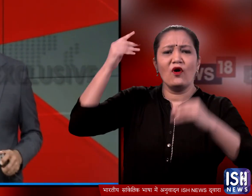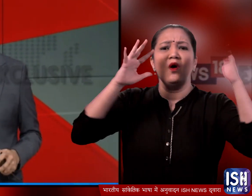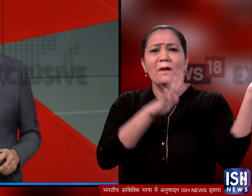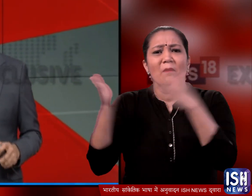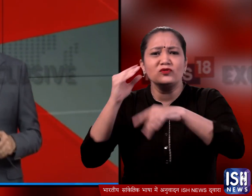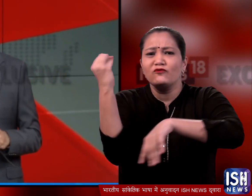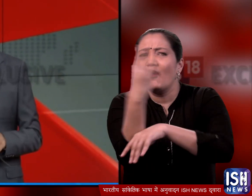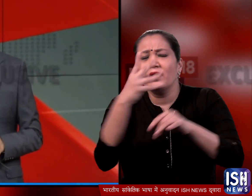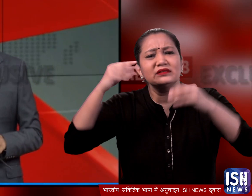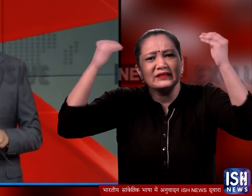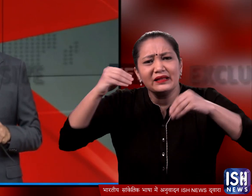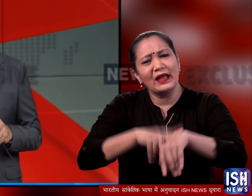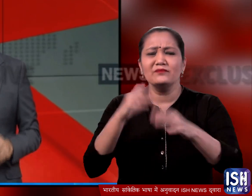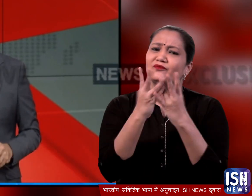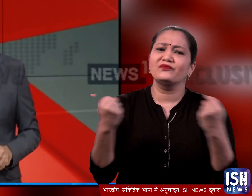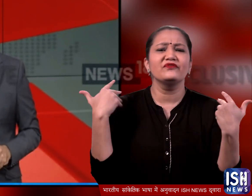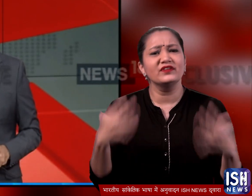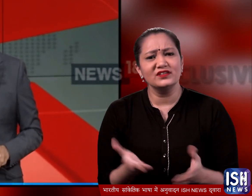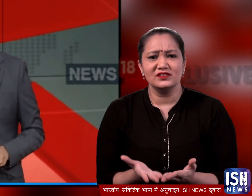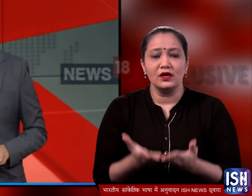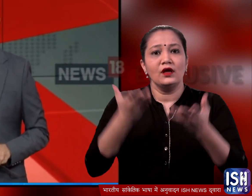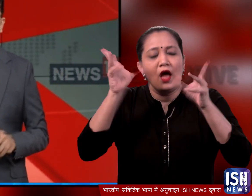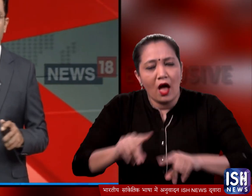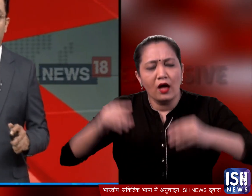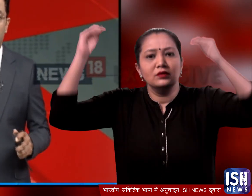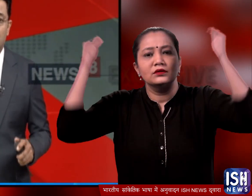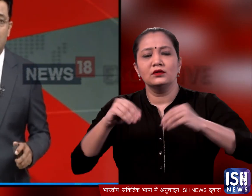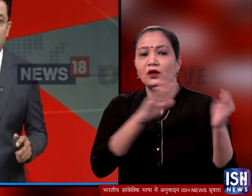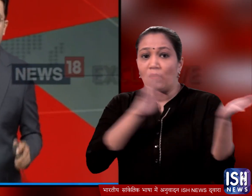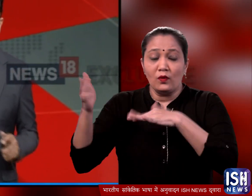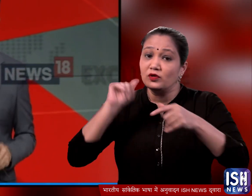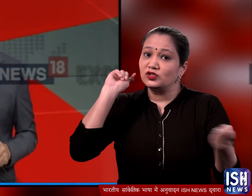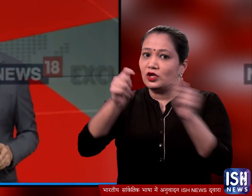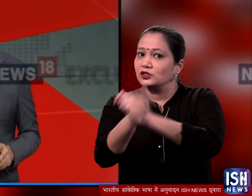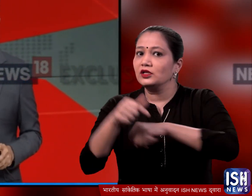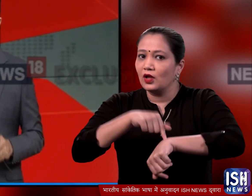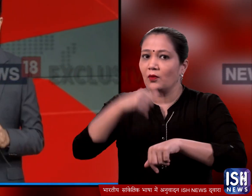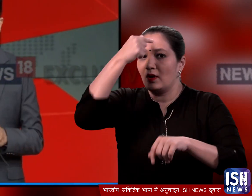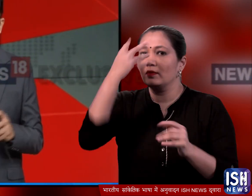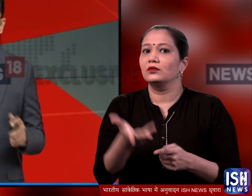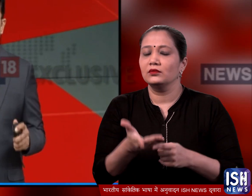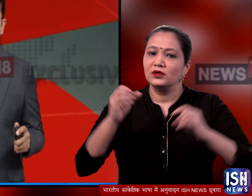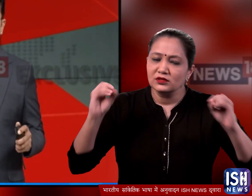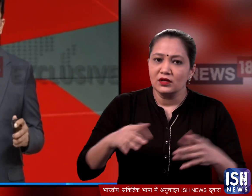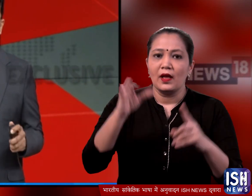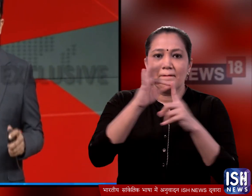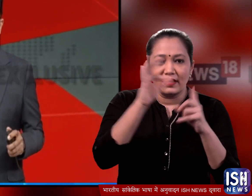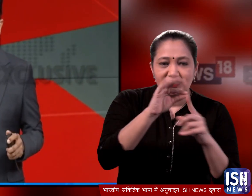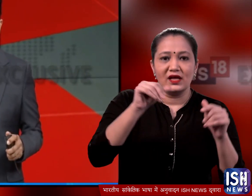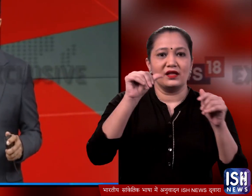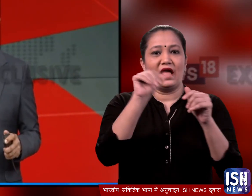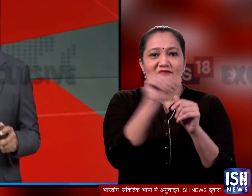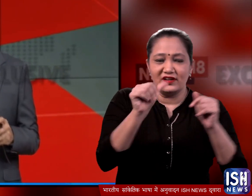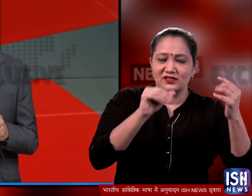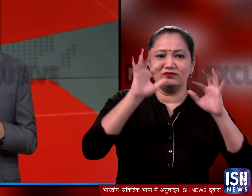पहले ही हो गया था और अब वहां आसमान से जो आफत बरस रही है उसे जलवायु परिवर्तन का ट्रेलर माना जा रहा है, क्योंकि एक साथ पाकिस्तान